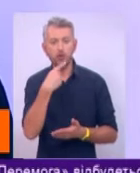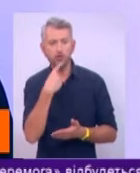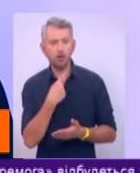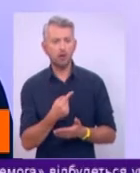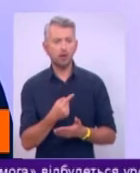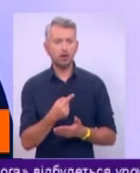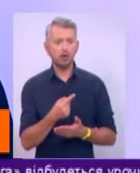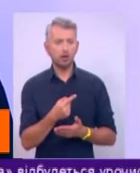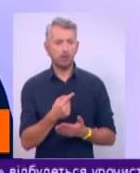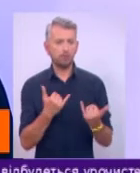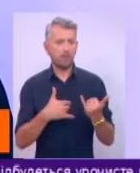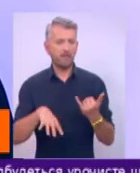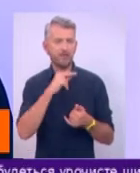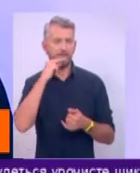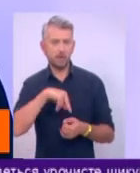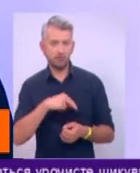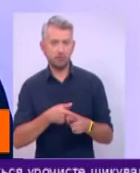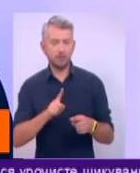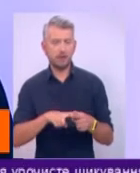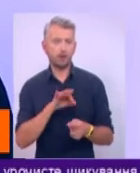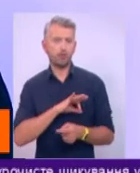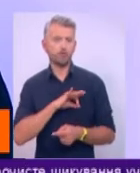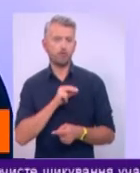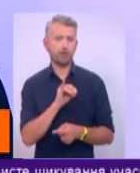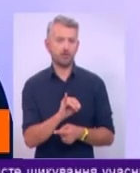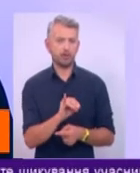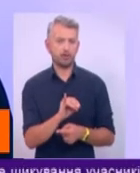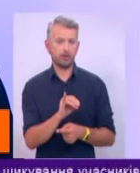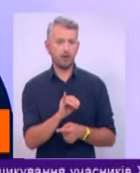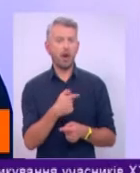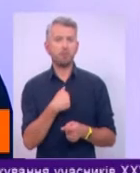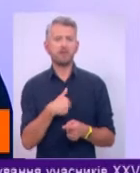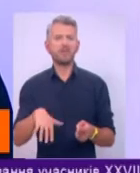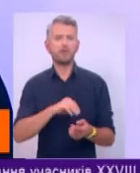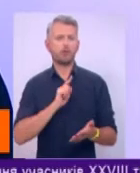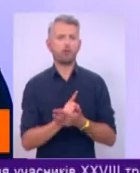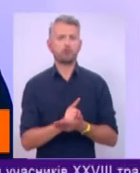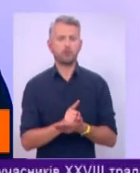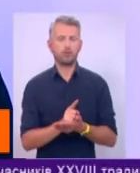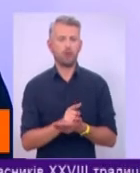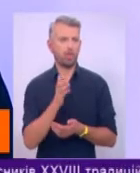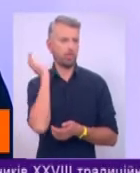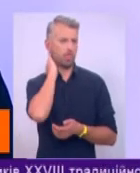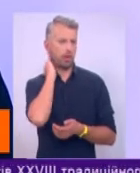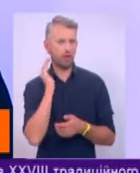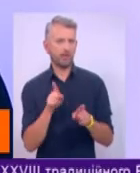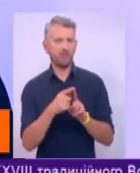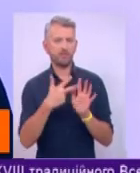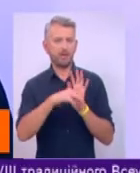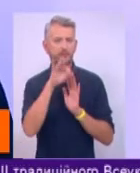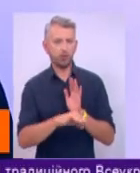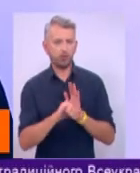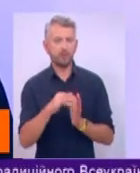мені всі винні. Тобто, це споживачі. І таких більше, ну, я скажу, відсотків 80.